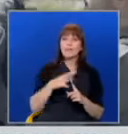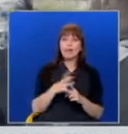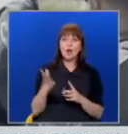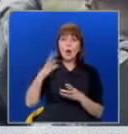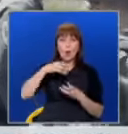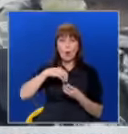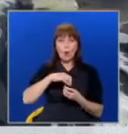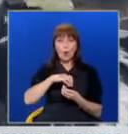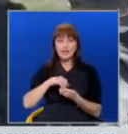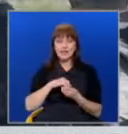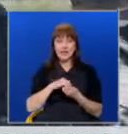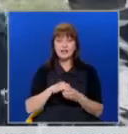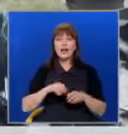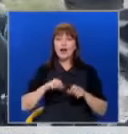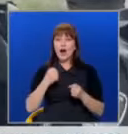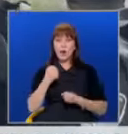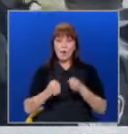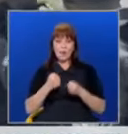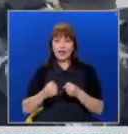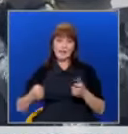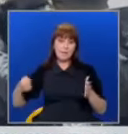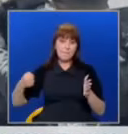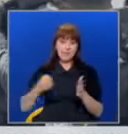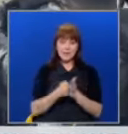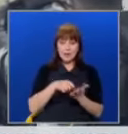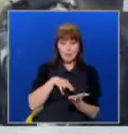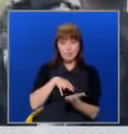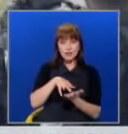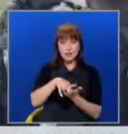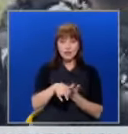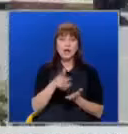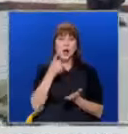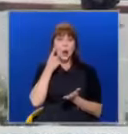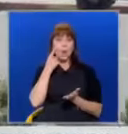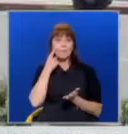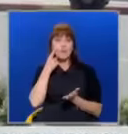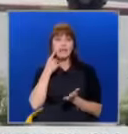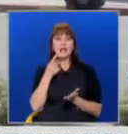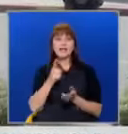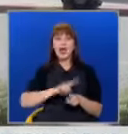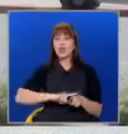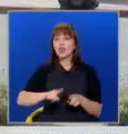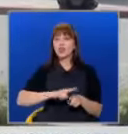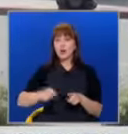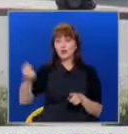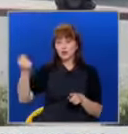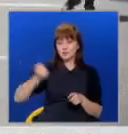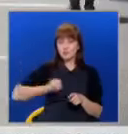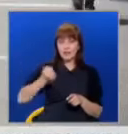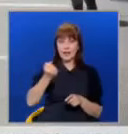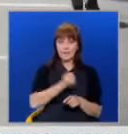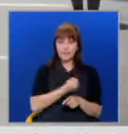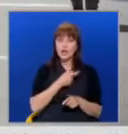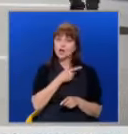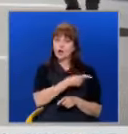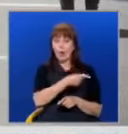комбинирано. След като врязал колата в пешеходците, нападателят се опитал да намушка цивилни с нож. Мъжът бил убит от израелските сили